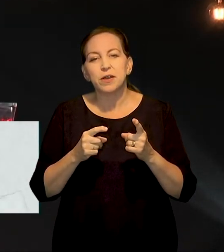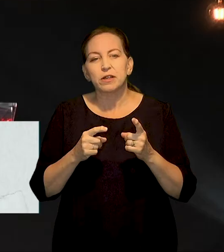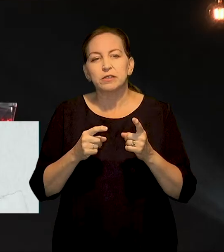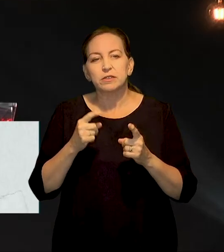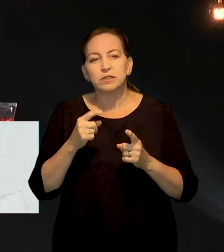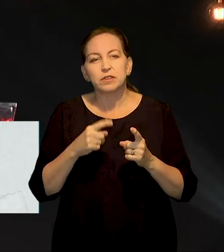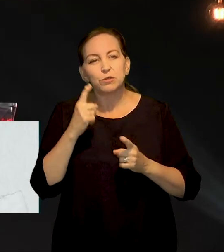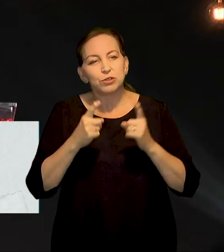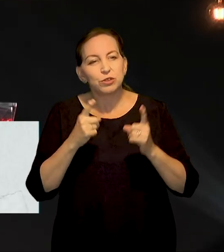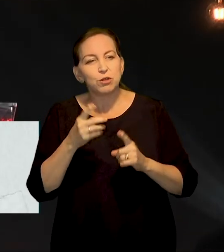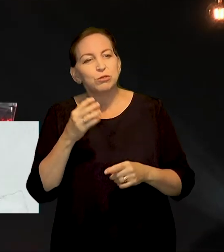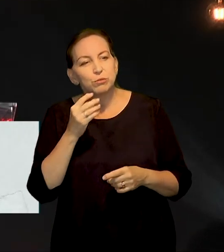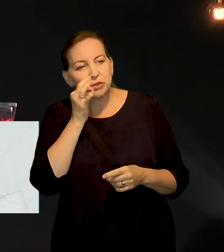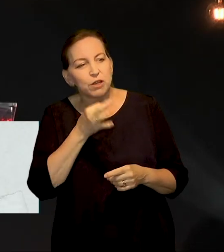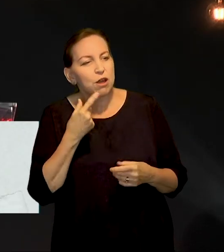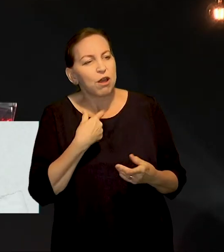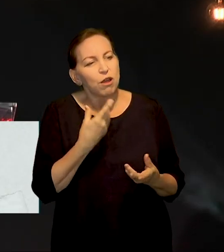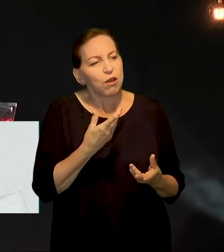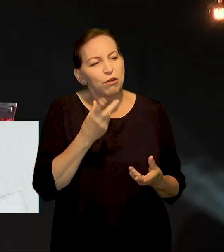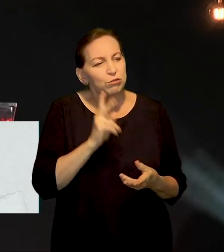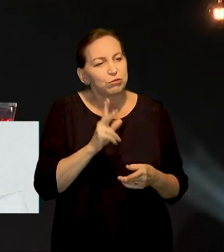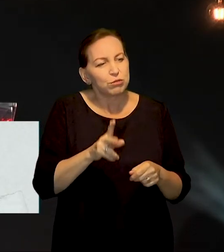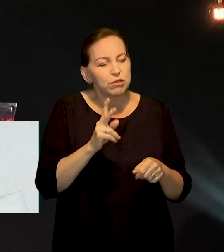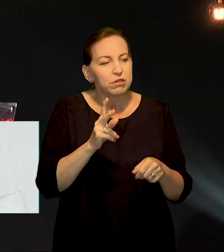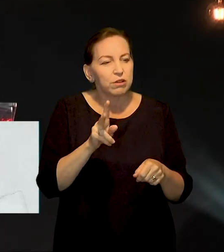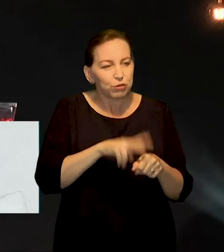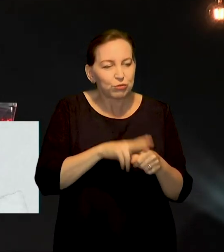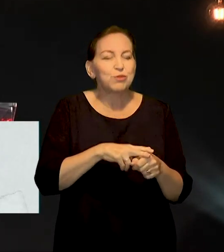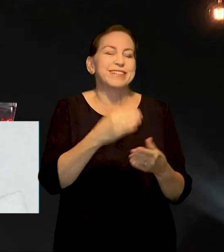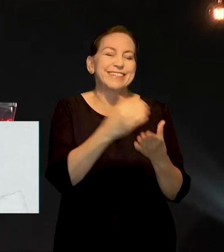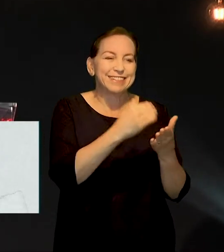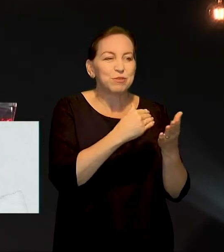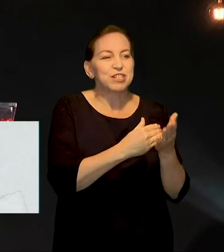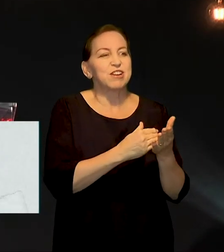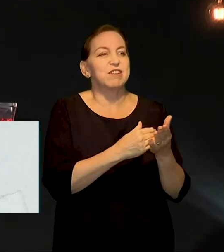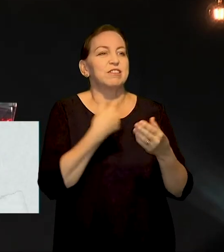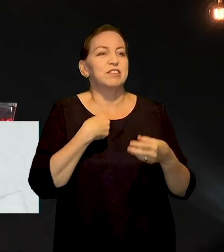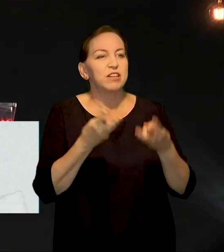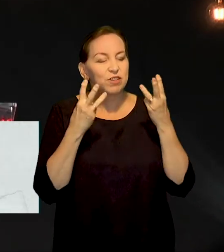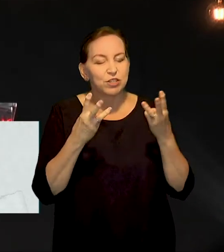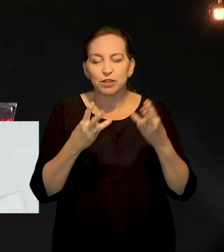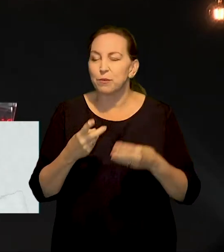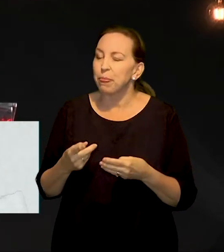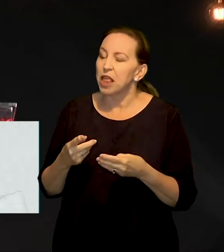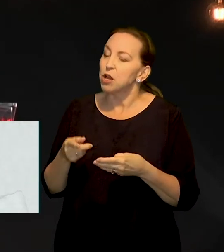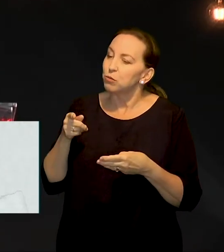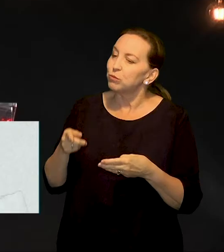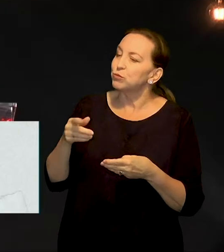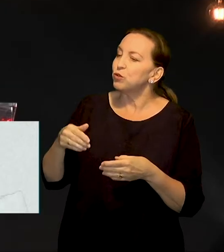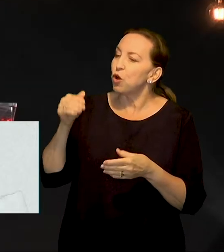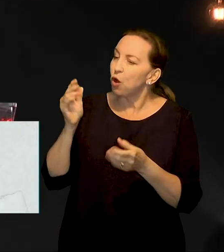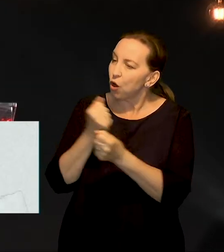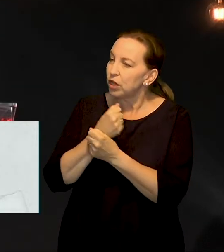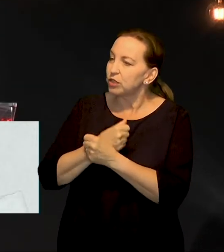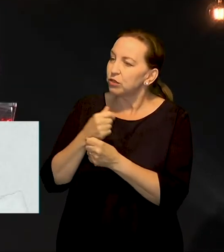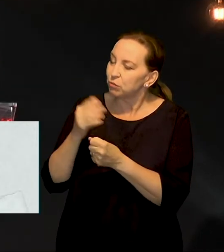trudnymi pytaniami. Tutaj pojawia się najważniejsze pytanie dzisiejszego kazania. Czy znam